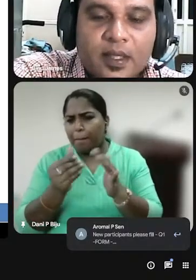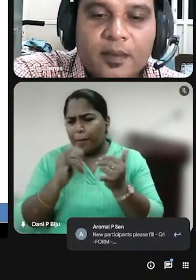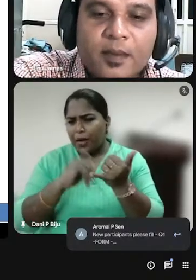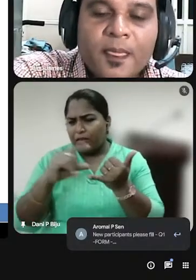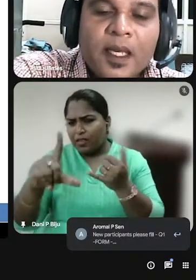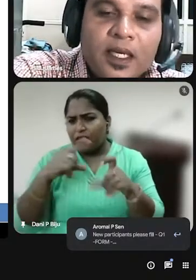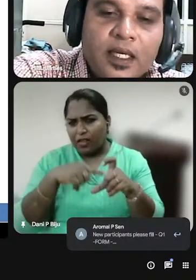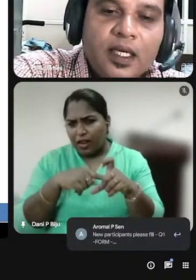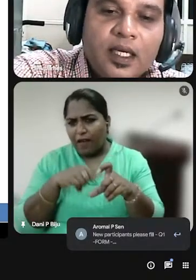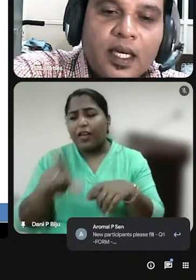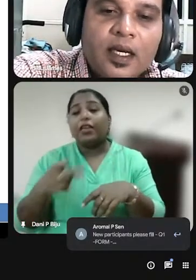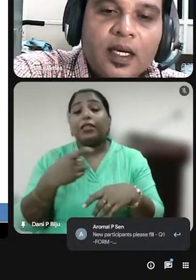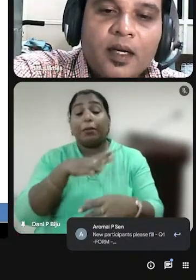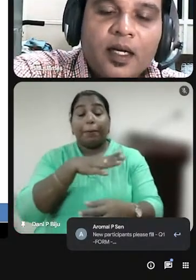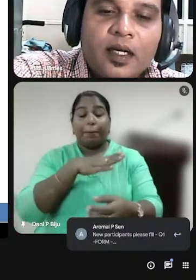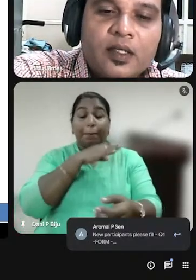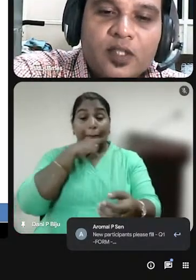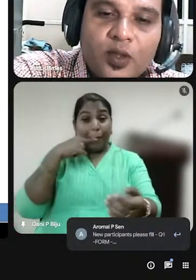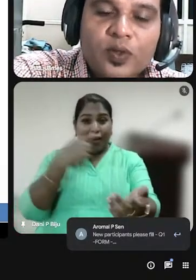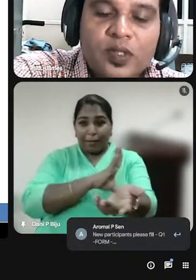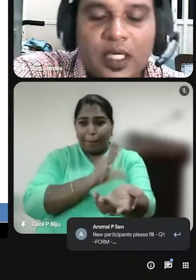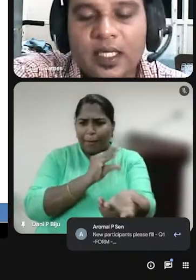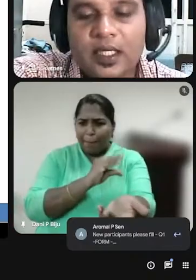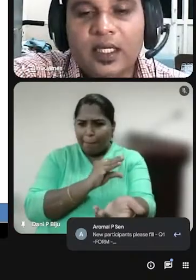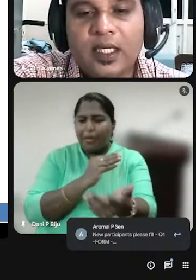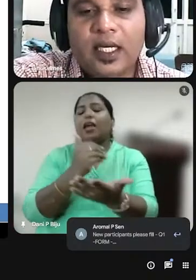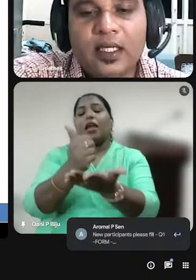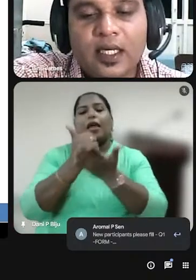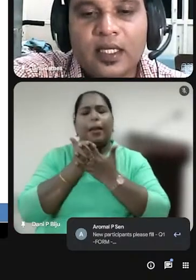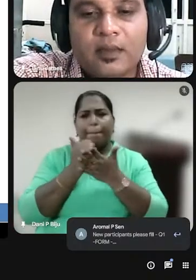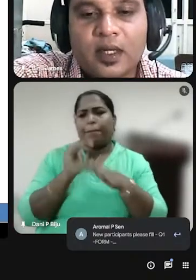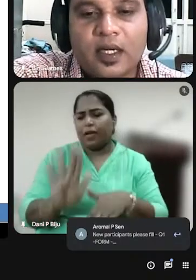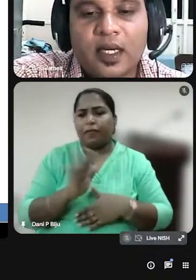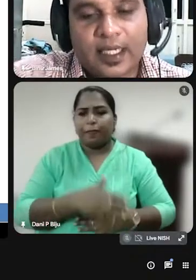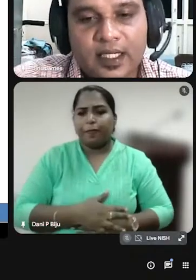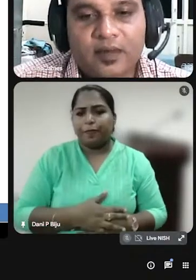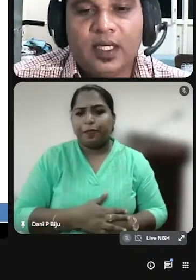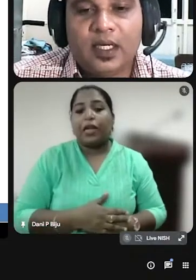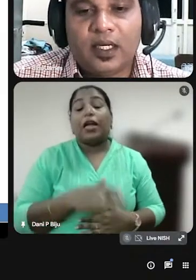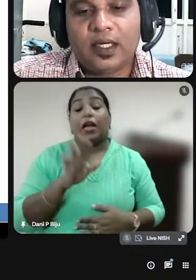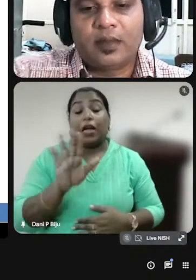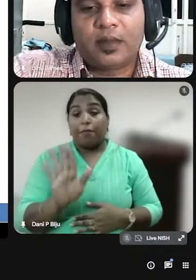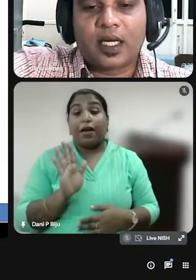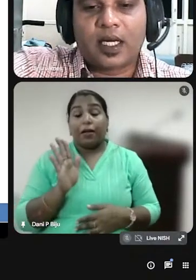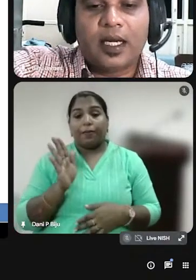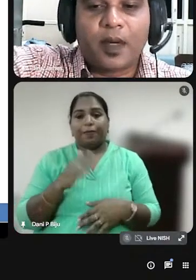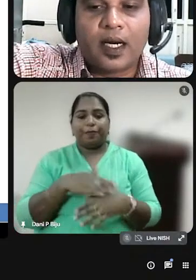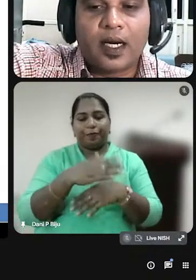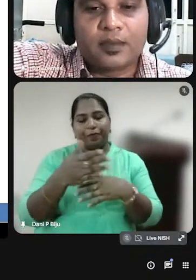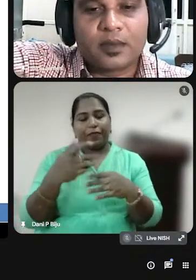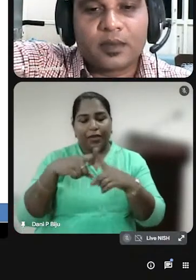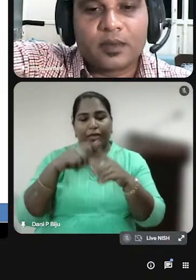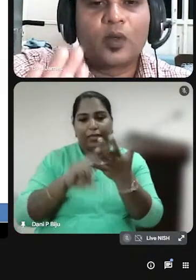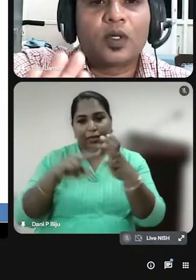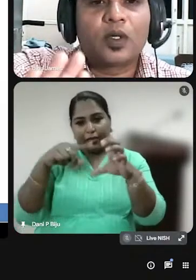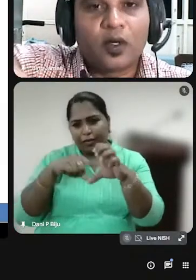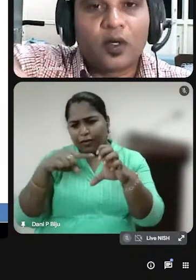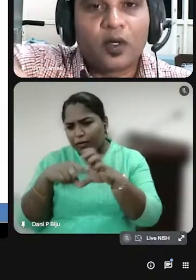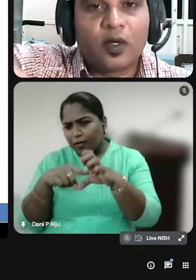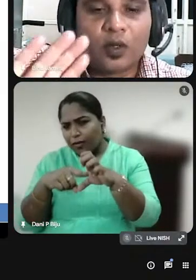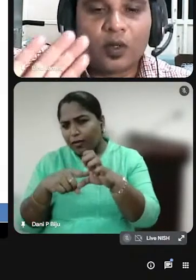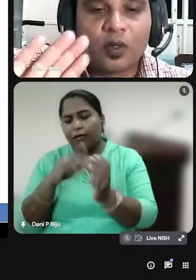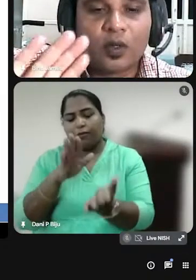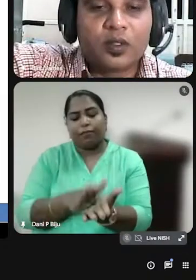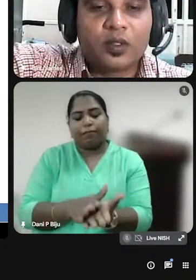മസിൽ. ഇതിനെ സ്ക്യൂസ് ചെയ്യുക, അതായത് ഇതിനെ നമുക്ക് ആക്റ്റീവ്ലി, അതായത് നമ്മുടെ കാലിന്റെ പാദം മുകളിലോട്ടും